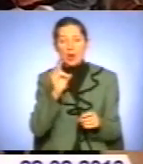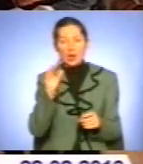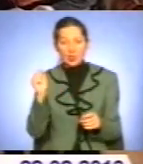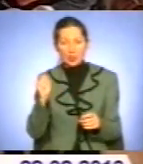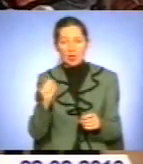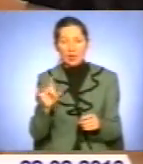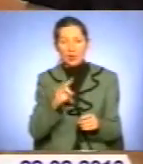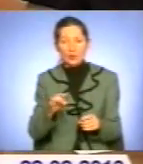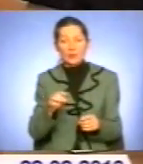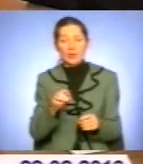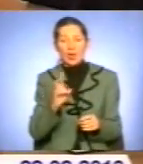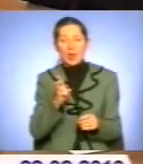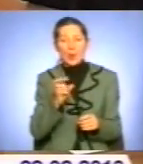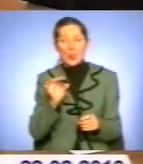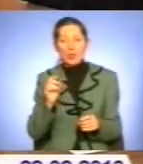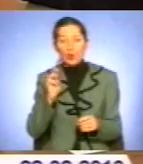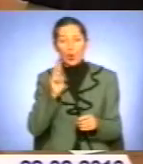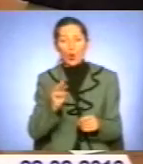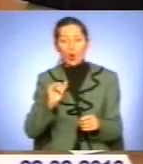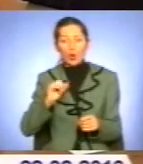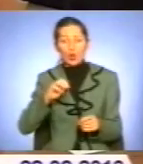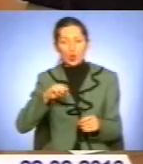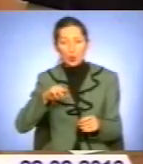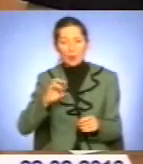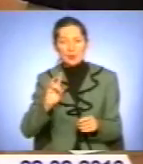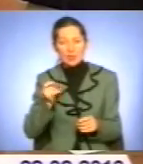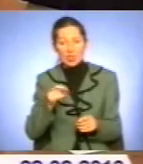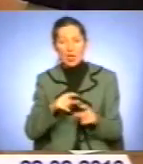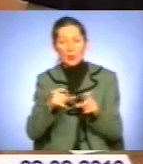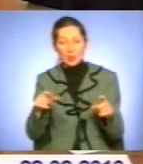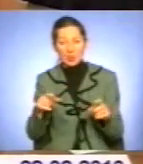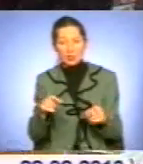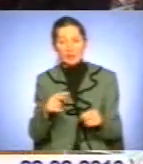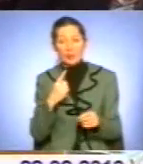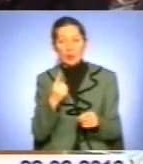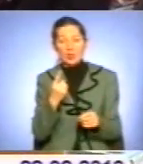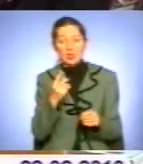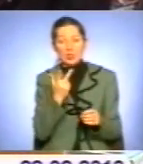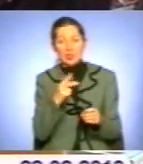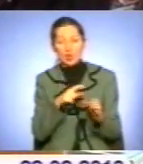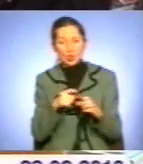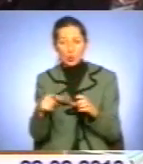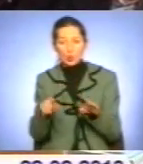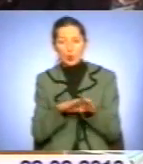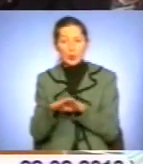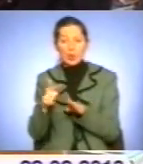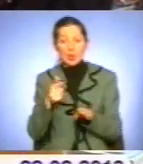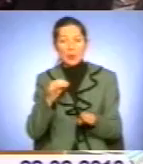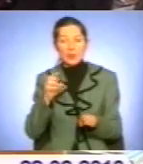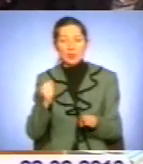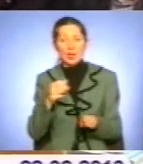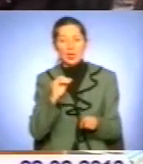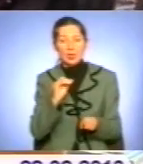– Шумський навчально-виробничий комбінат, загальноосвітній навчальний заклад перших-третіх ступенів, гімназія. Та